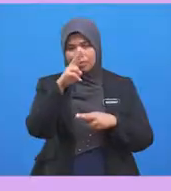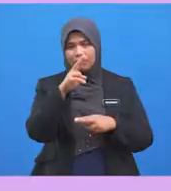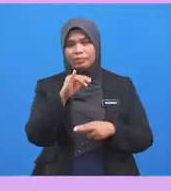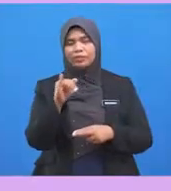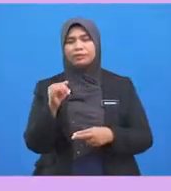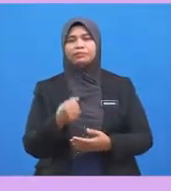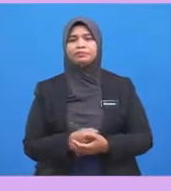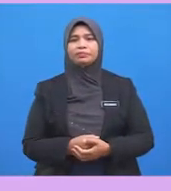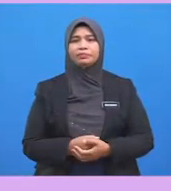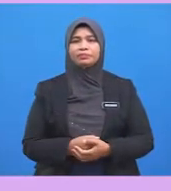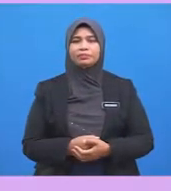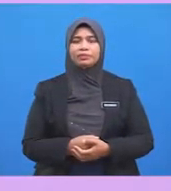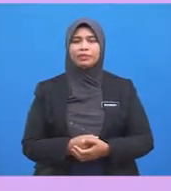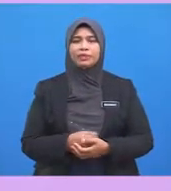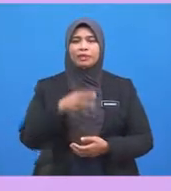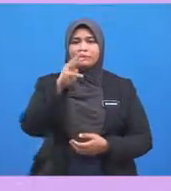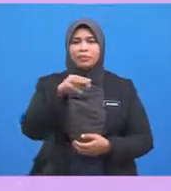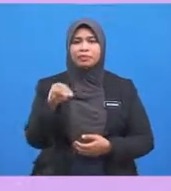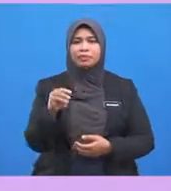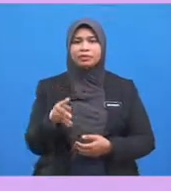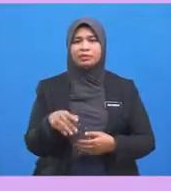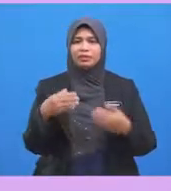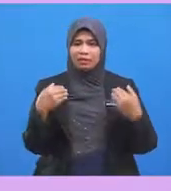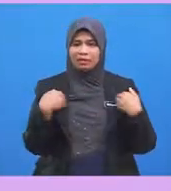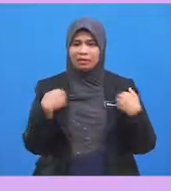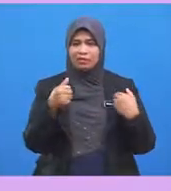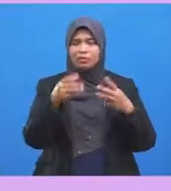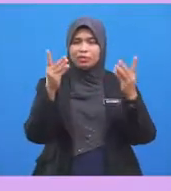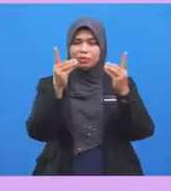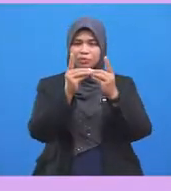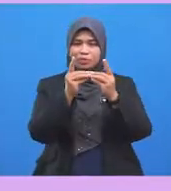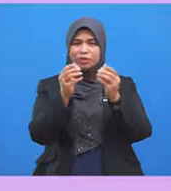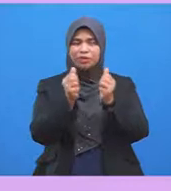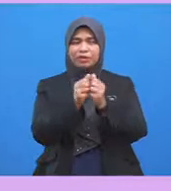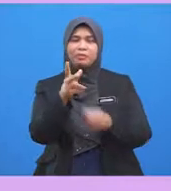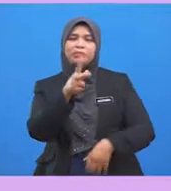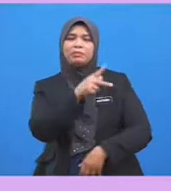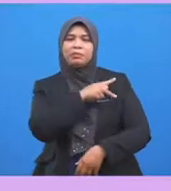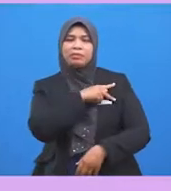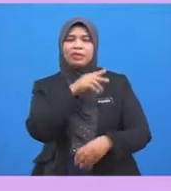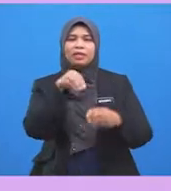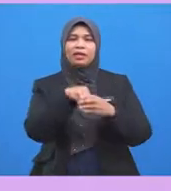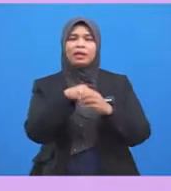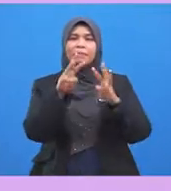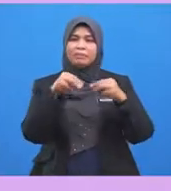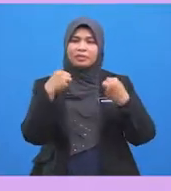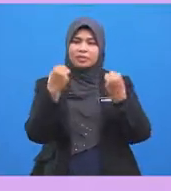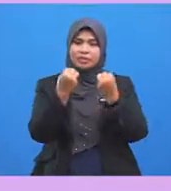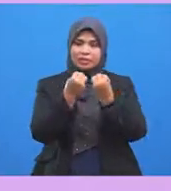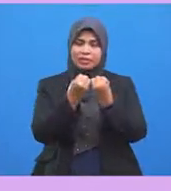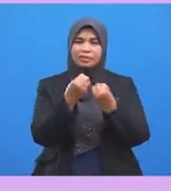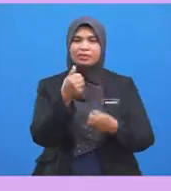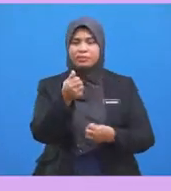masyarakat. Murid-murid, pernahkah terserempak dengan pemimpin dalam masyarakat setempat